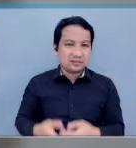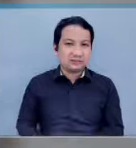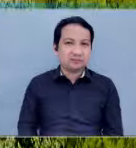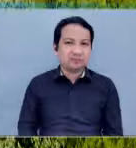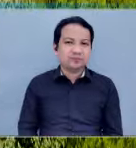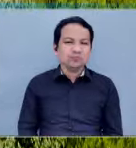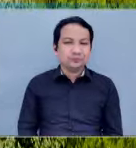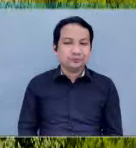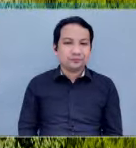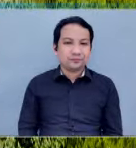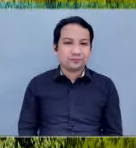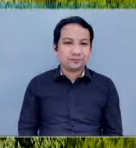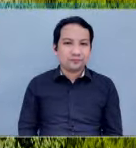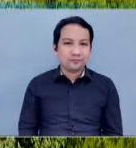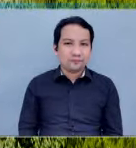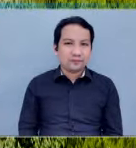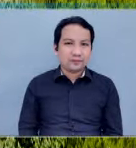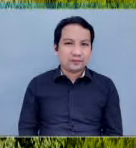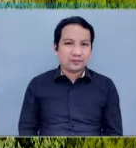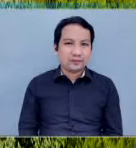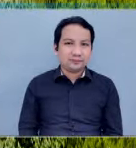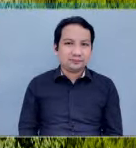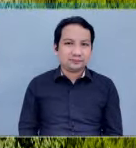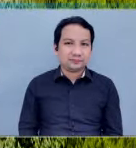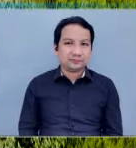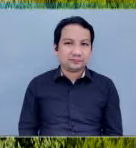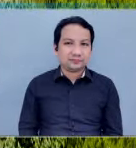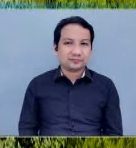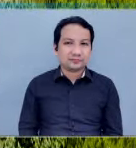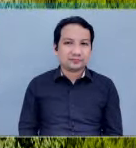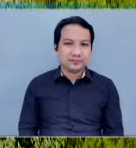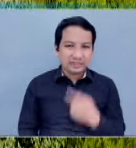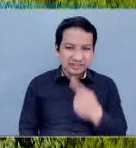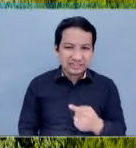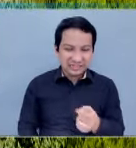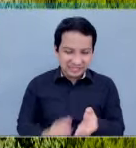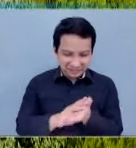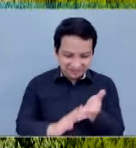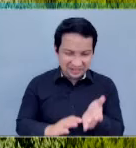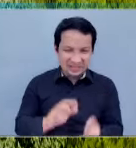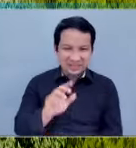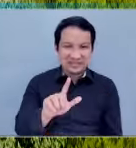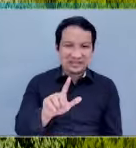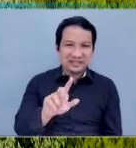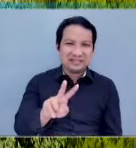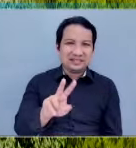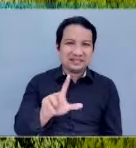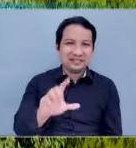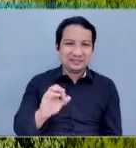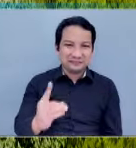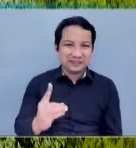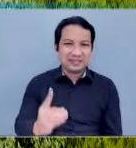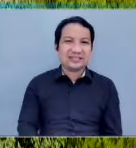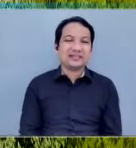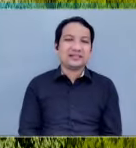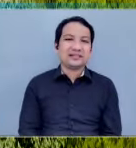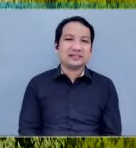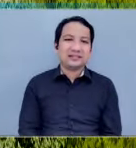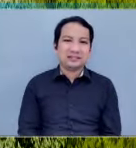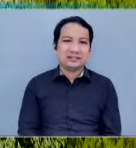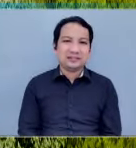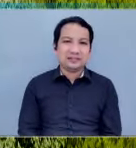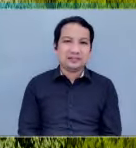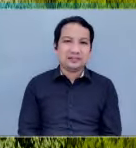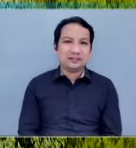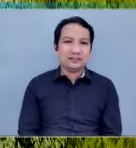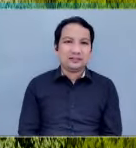for Vlad! Kailangan talaga! Galing, guys! Galing! It's Vlad. It's Vlad. Pero eto, Joseph, katrabaho mo